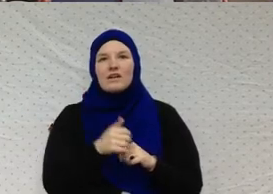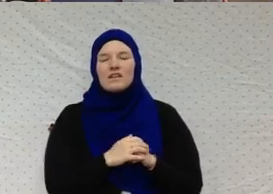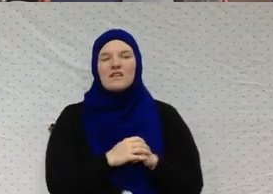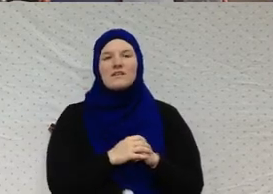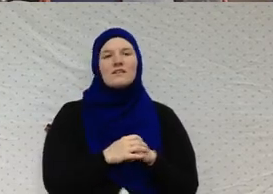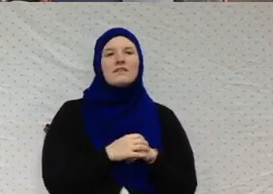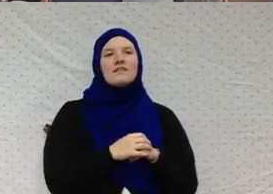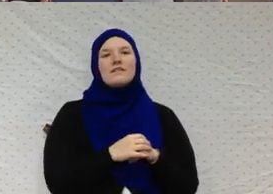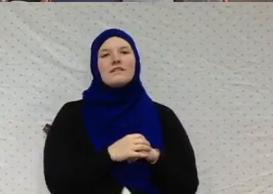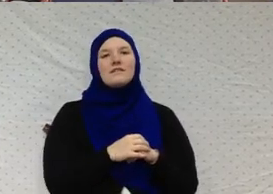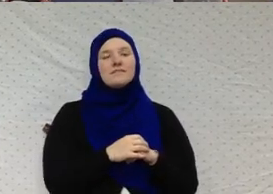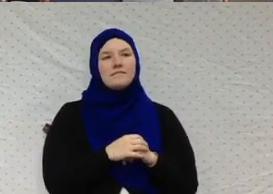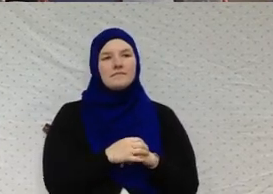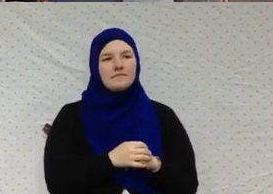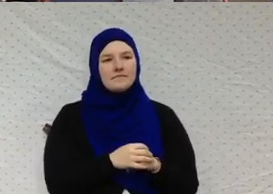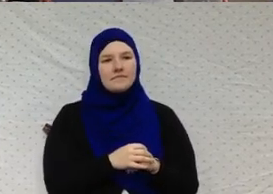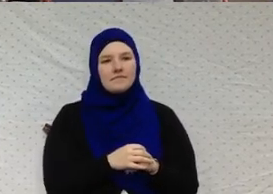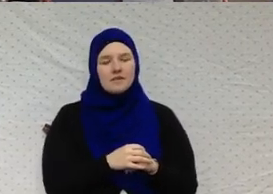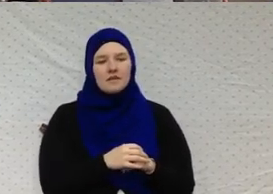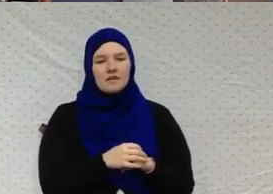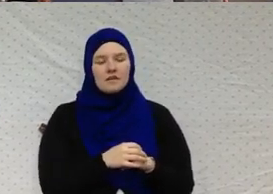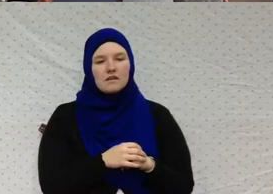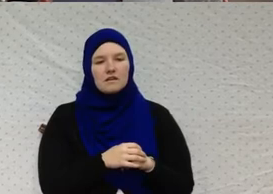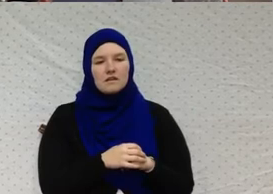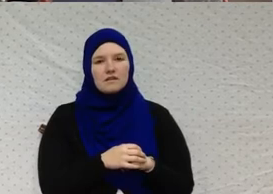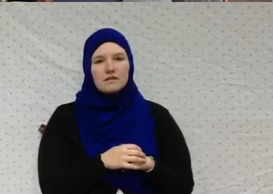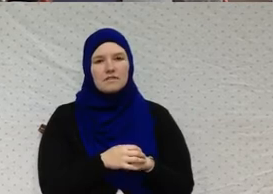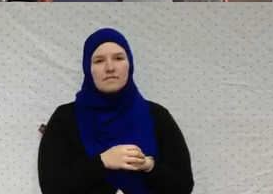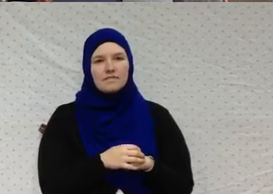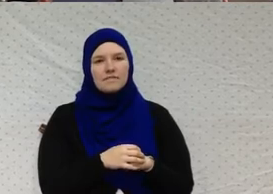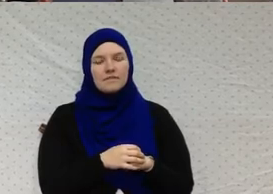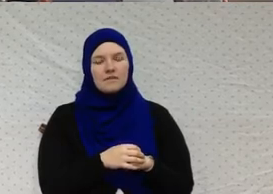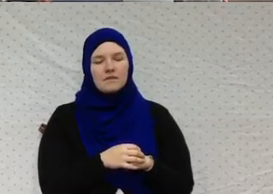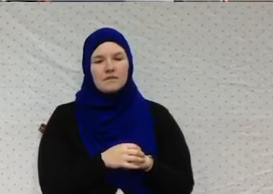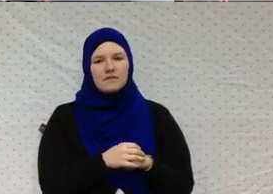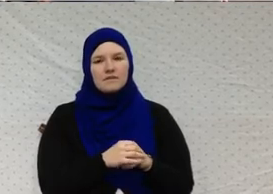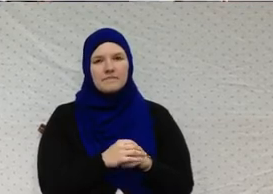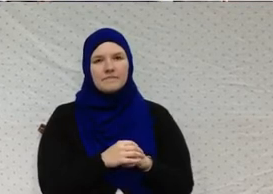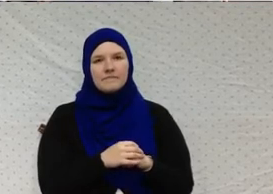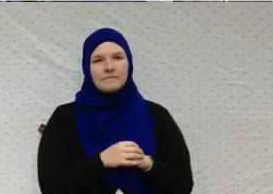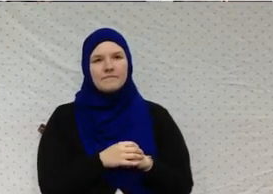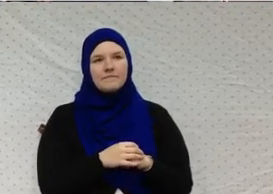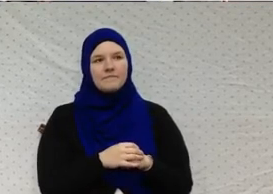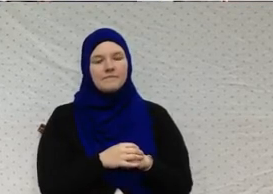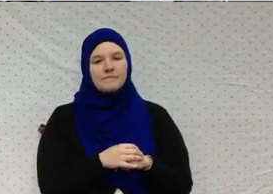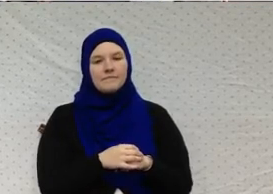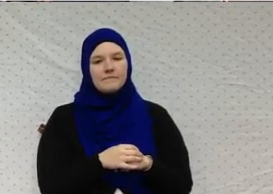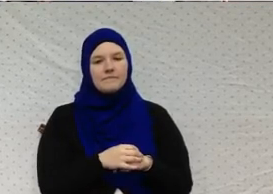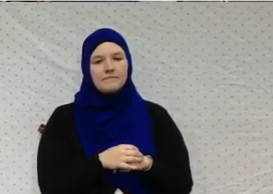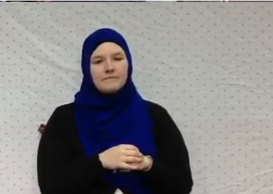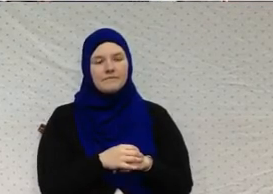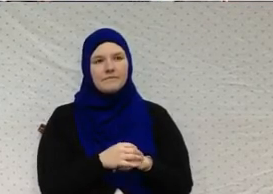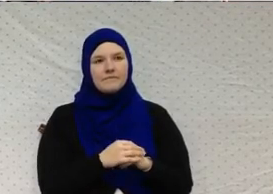أنفسنا ومن سيئات أعمالنا من يهدي الله فلا مضل له ومن يضلل فلا هادي